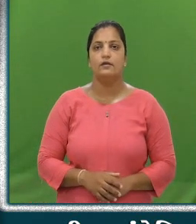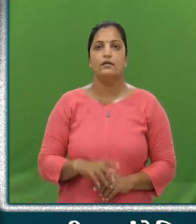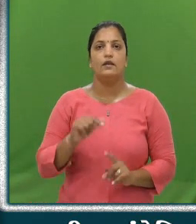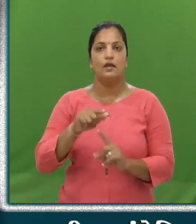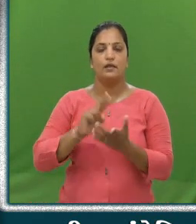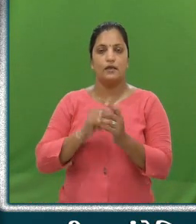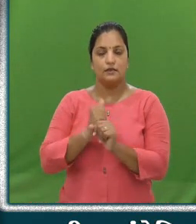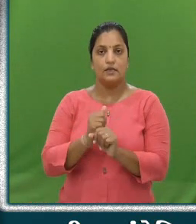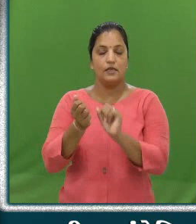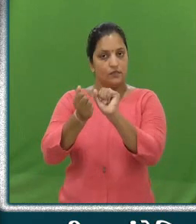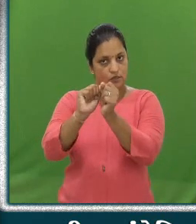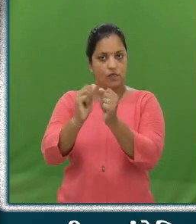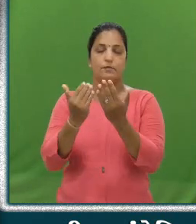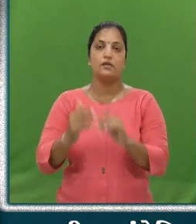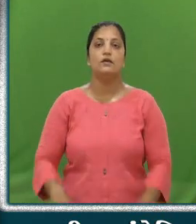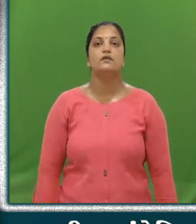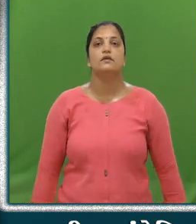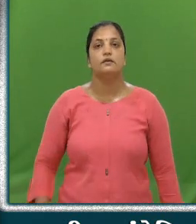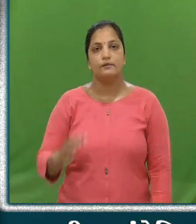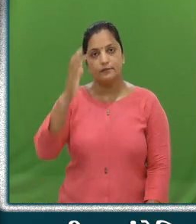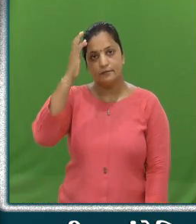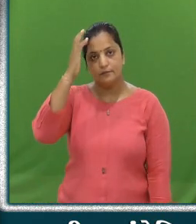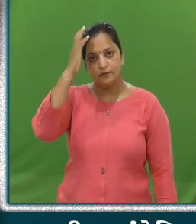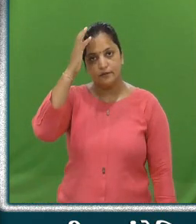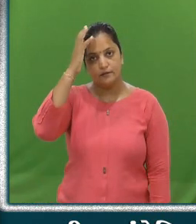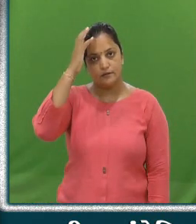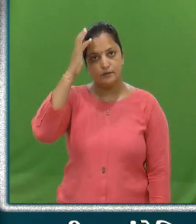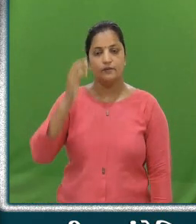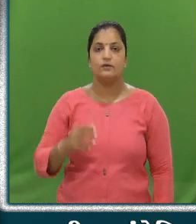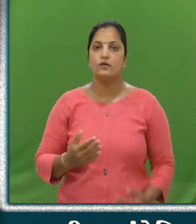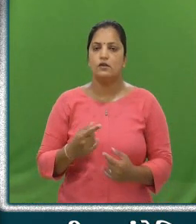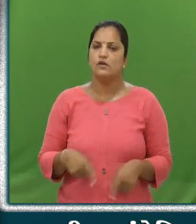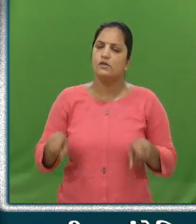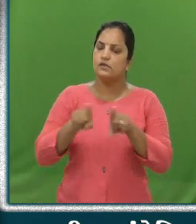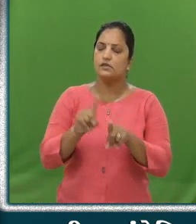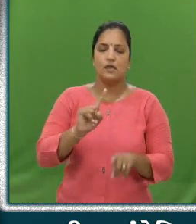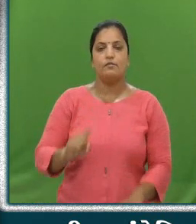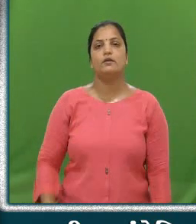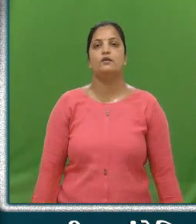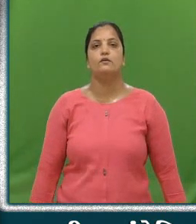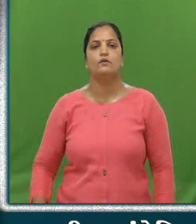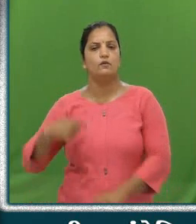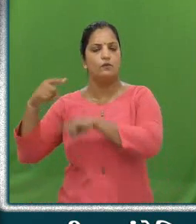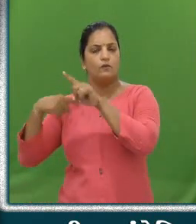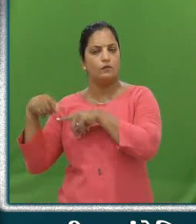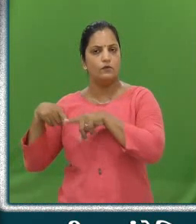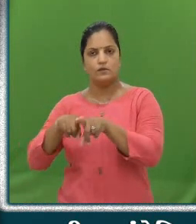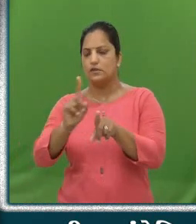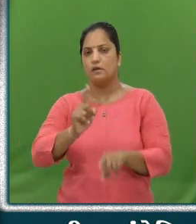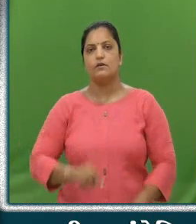એ બદલી શકે છે એટલે તે લિંગ જે છે કેવું છે આનુવંશિક હોતું નથી એટલે આ રીતે